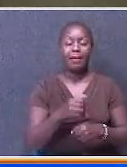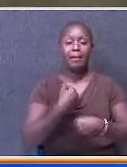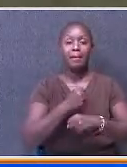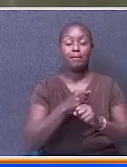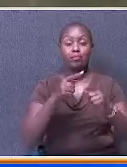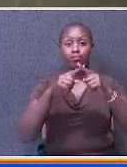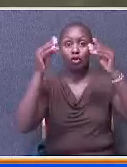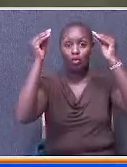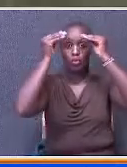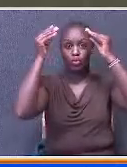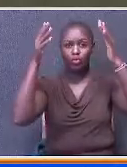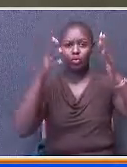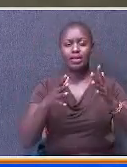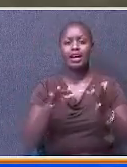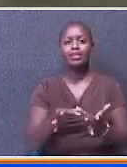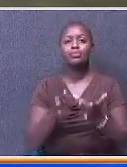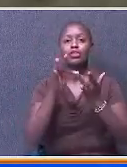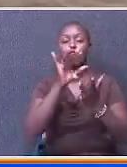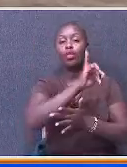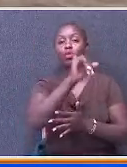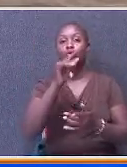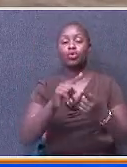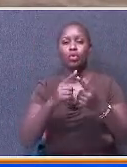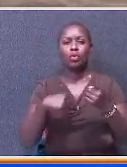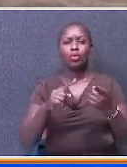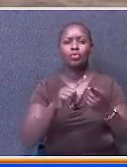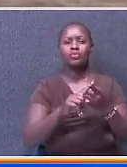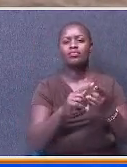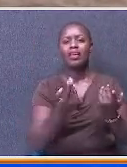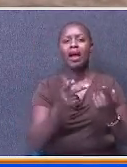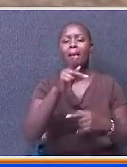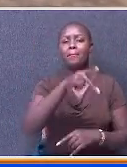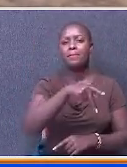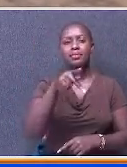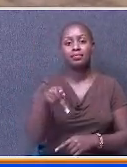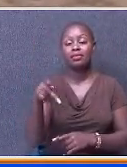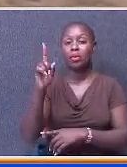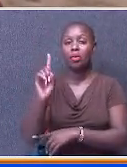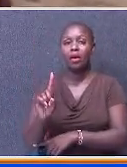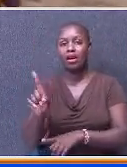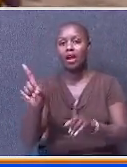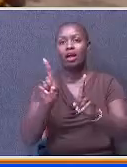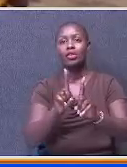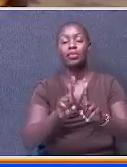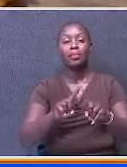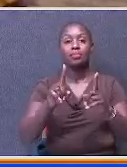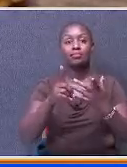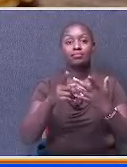wanafunzi hususan walio katika darasa za chekechea katika shule ya msingi ya Petangua.